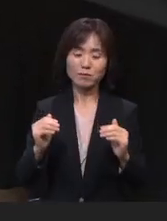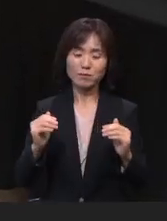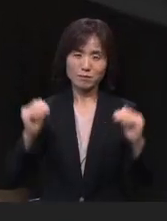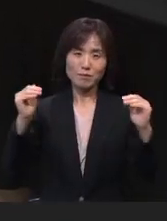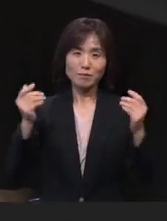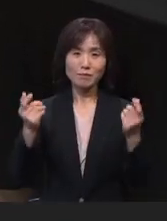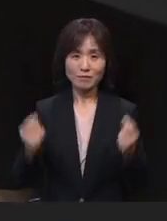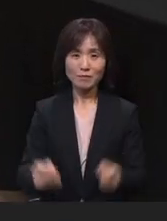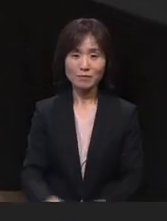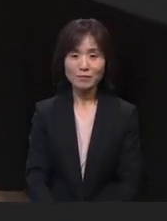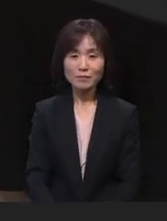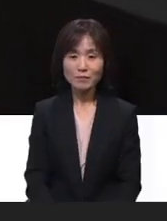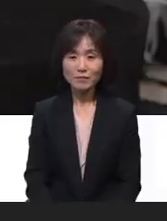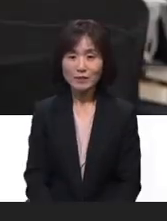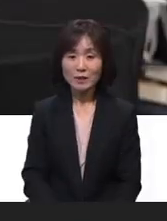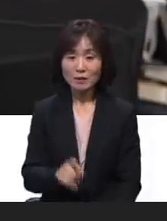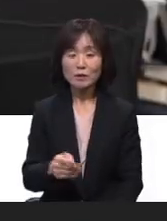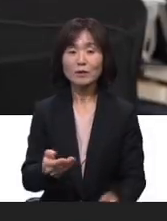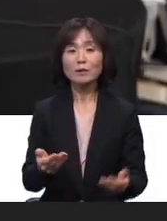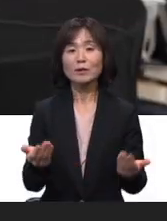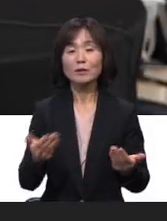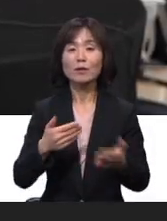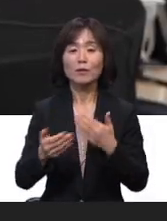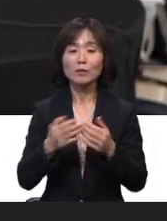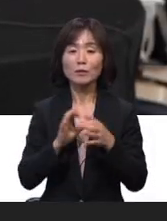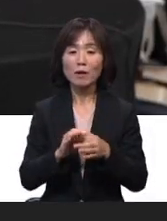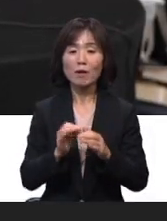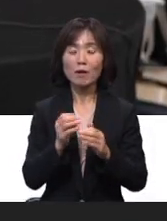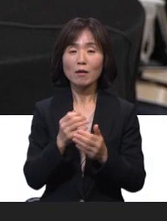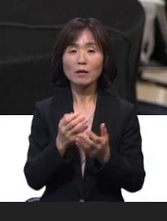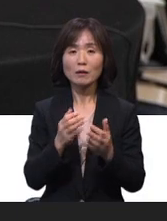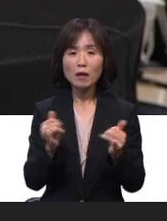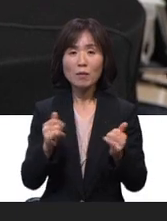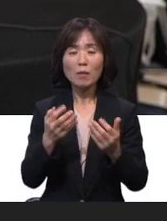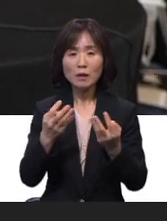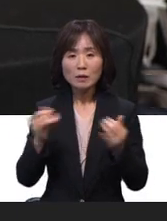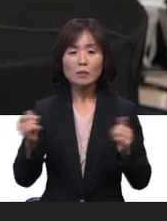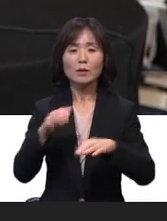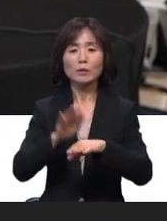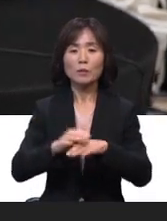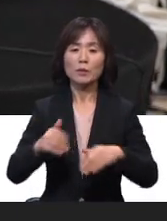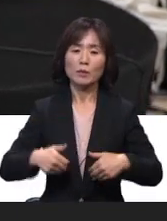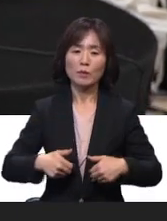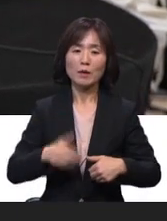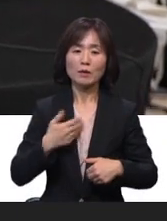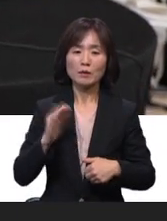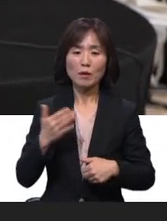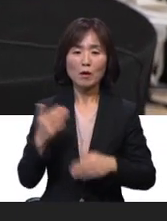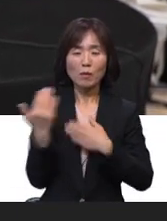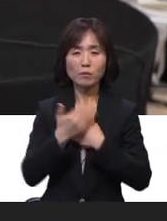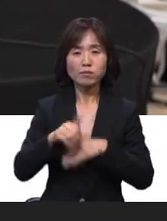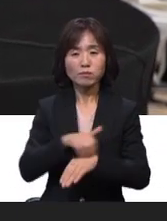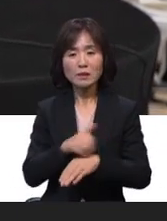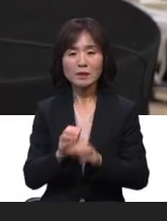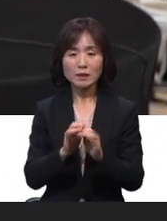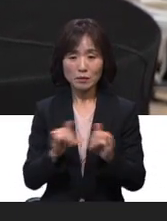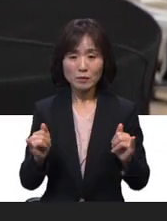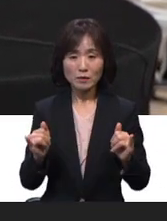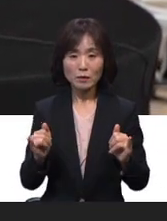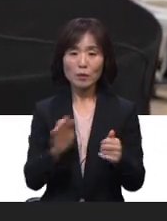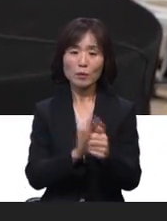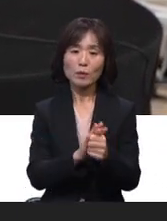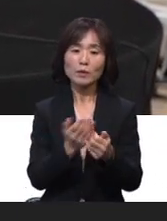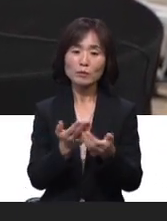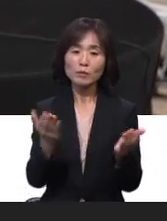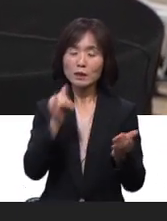자랐는데요. 이걸 하면서 여러 사람의 손을 거쳐간다는 걸 한번 다시 알게 되었고 몸이 불편하신 사람들을 좀